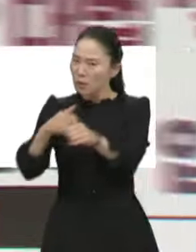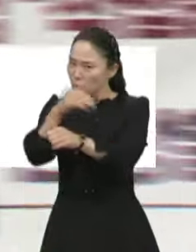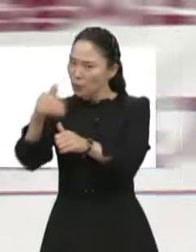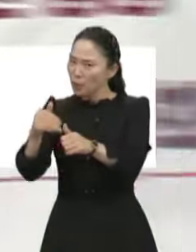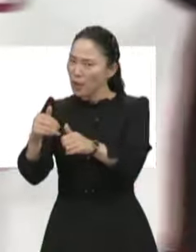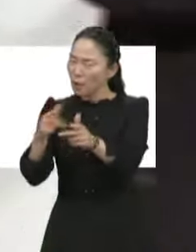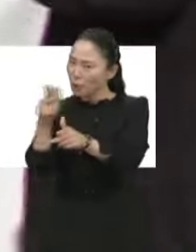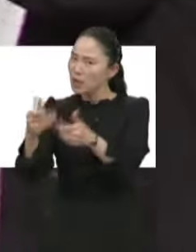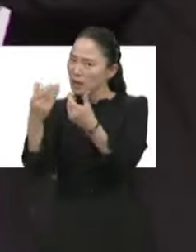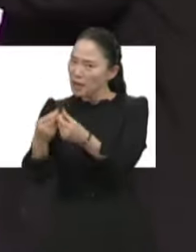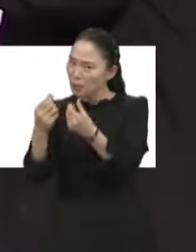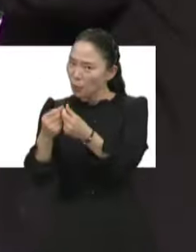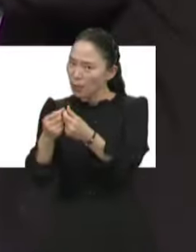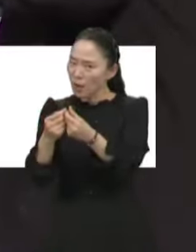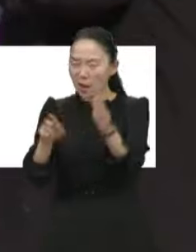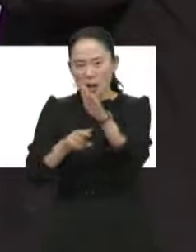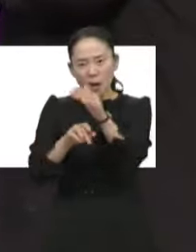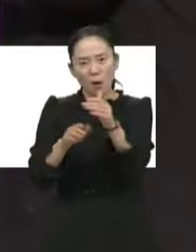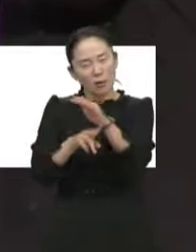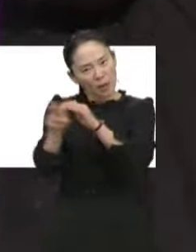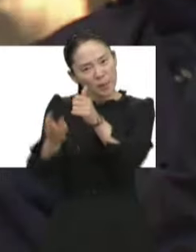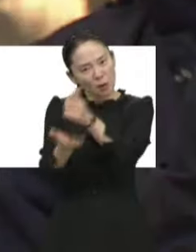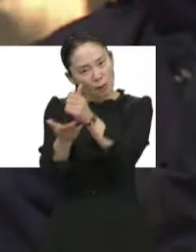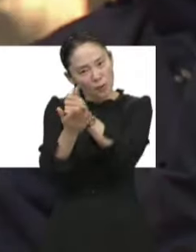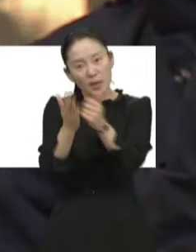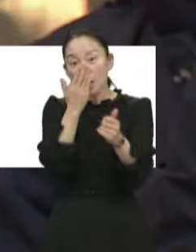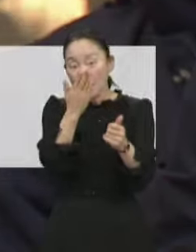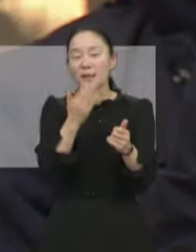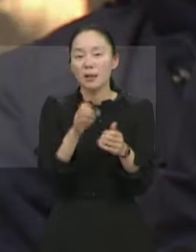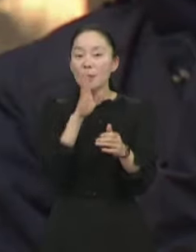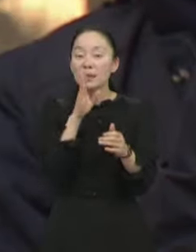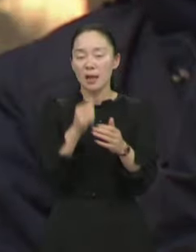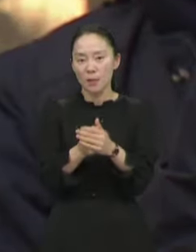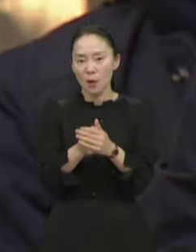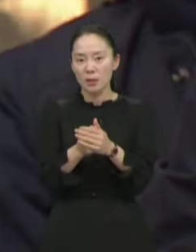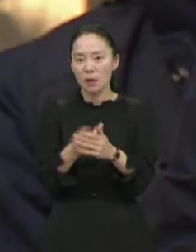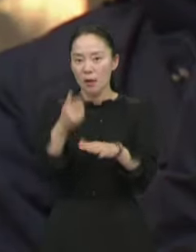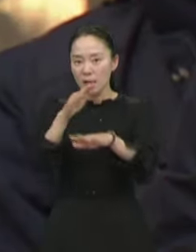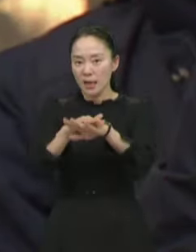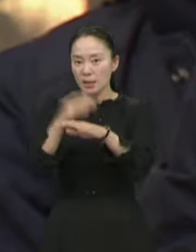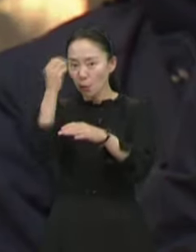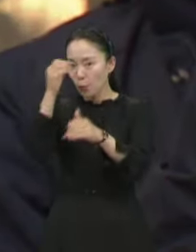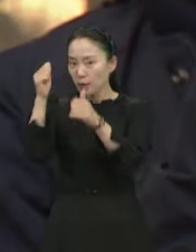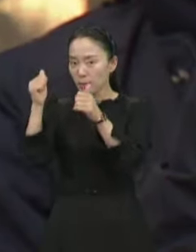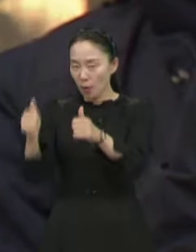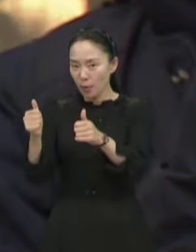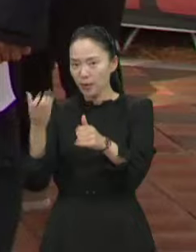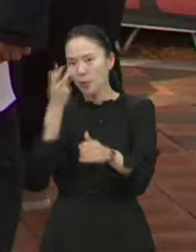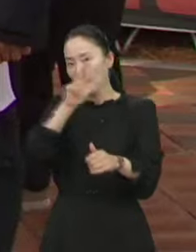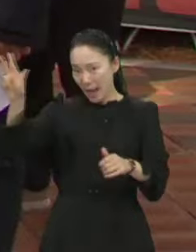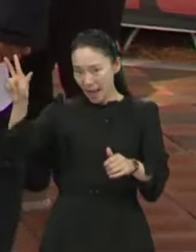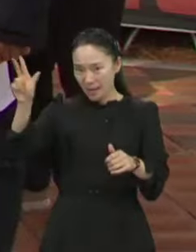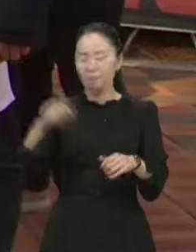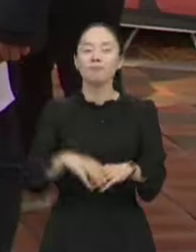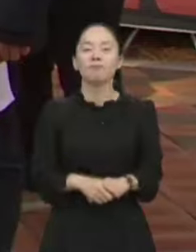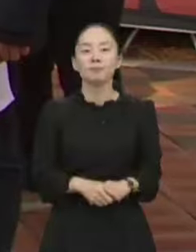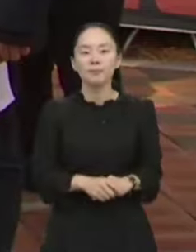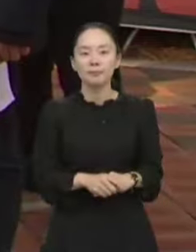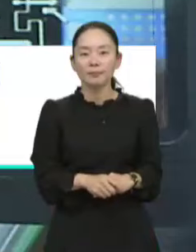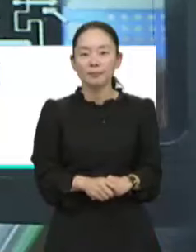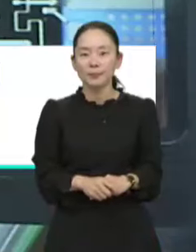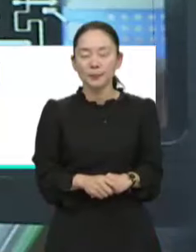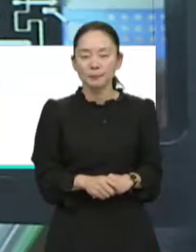등으로 볼 때 대피를 권유해 볼 여지가 있었다며 사건을 대전고법으로 돌려보낸 바 있습니다.